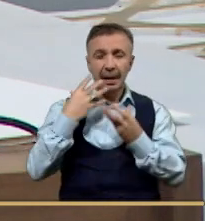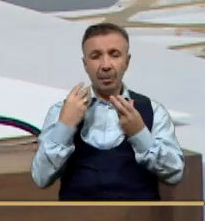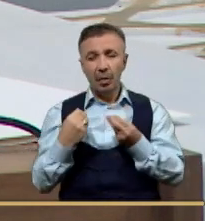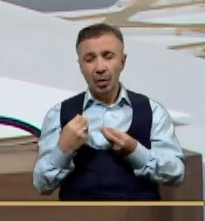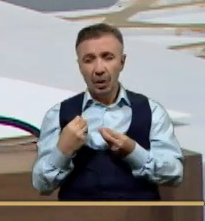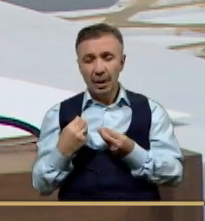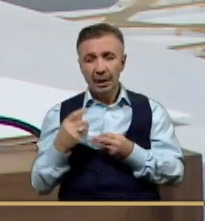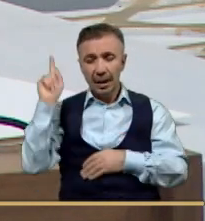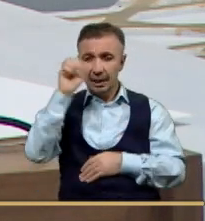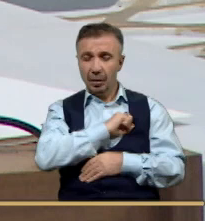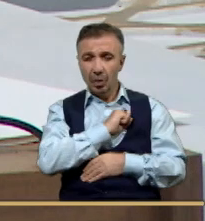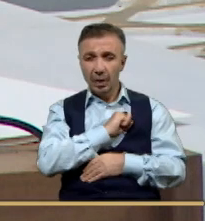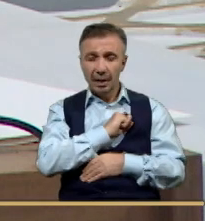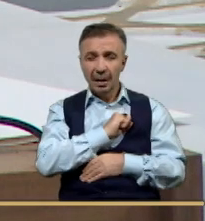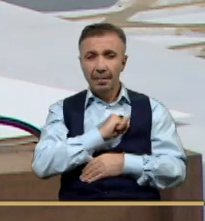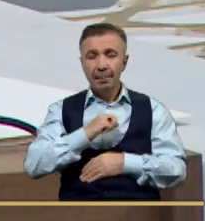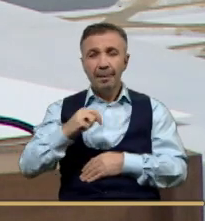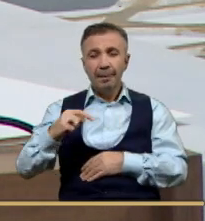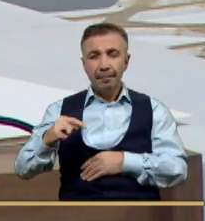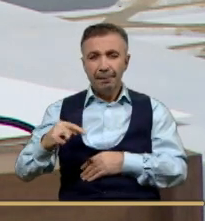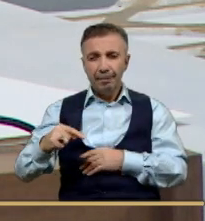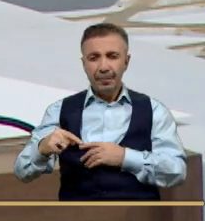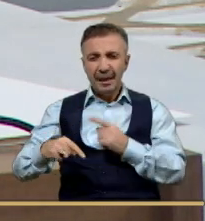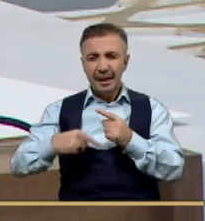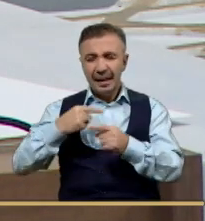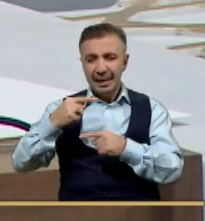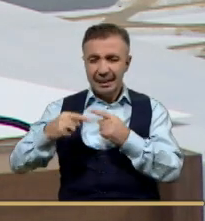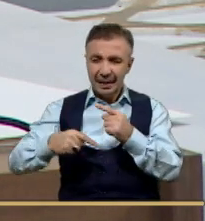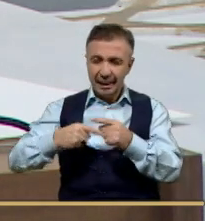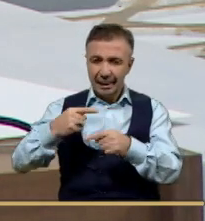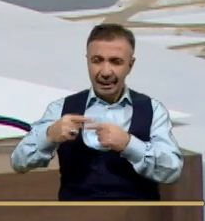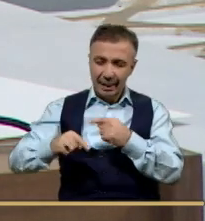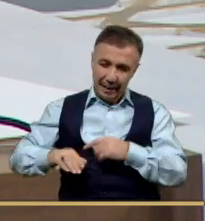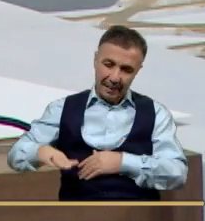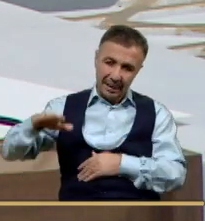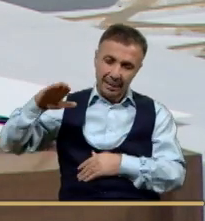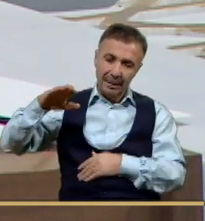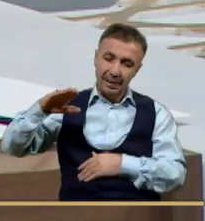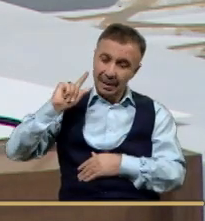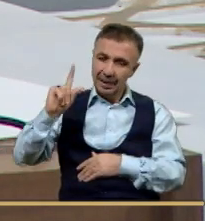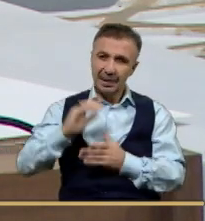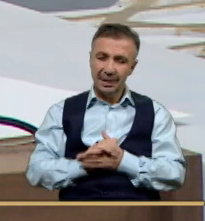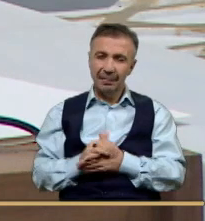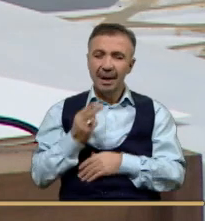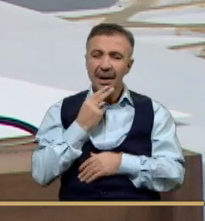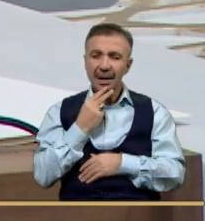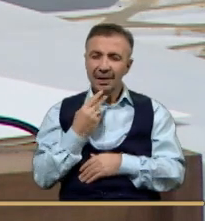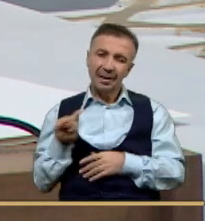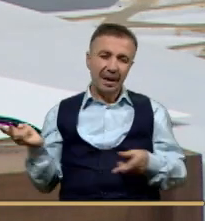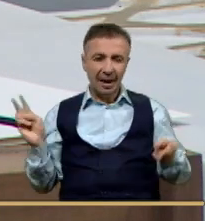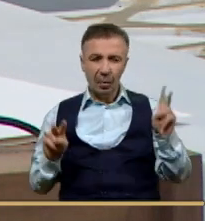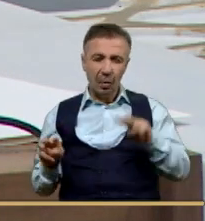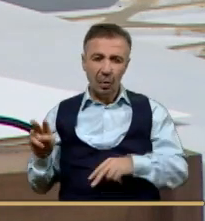nesil yetiştirmemiz lazım. Yoksa daha çok kadın ölür, sayıları artar. Daha çok erkek